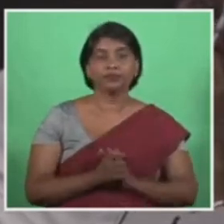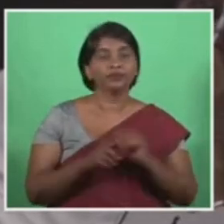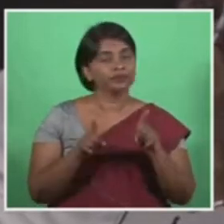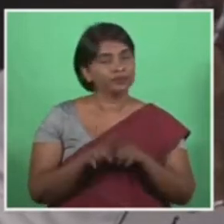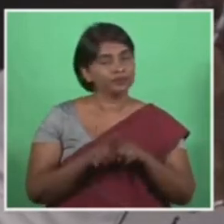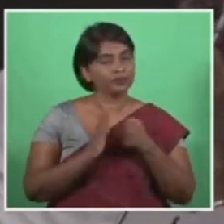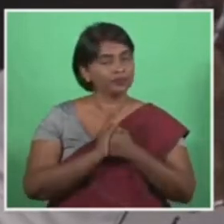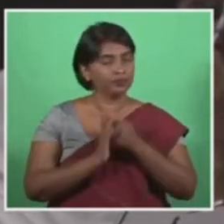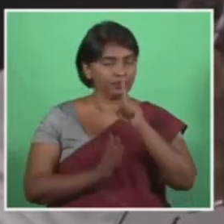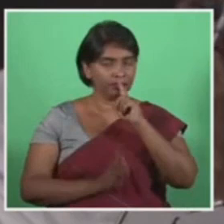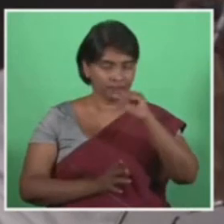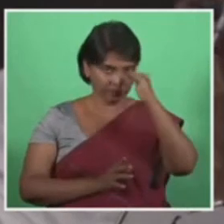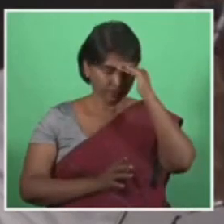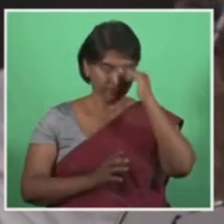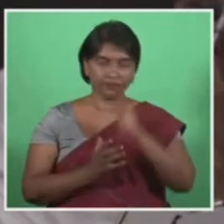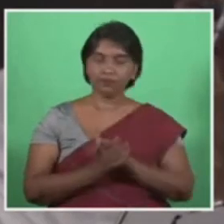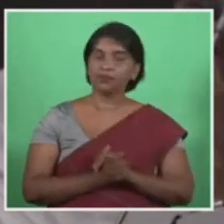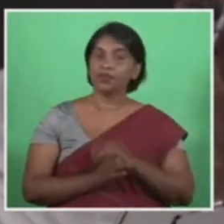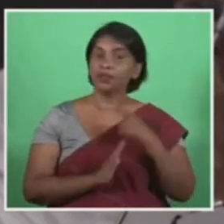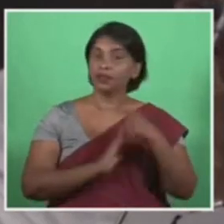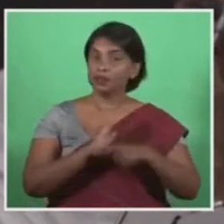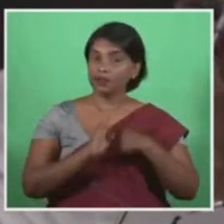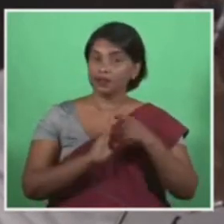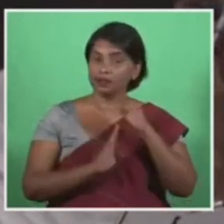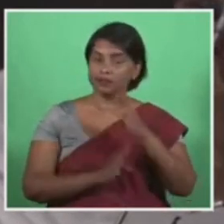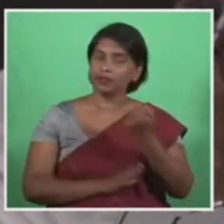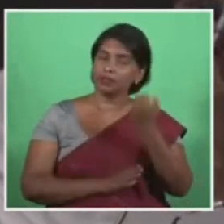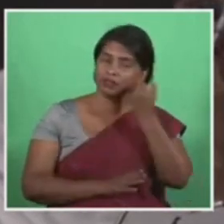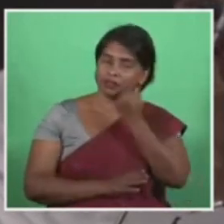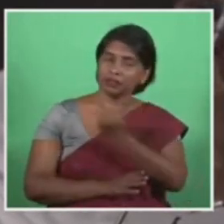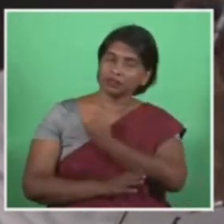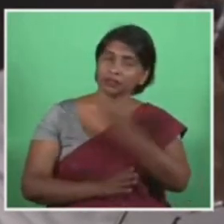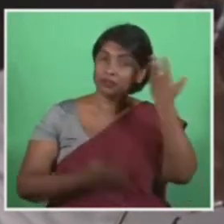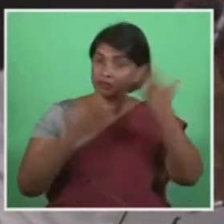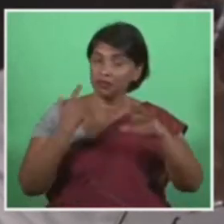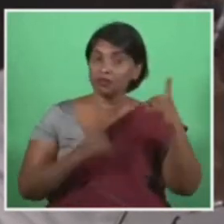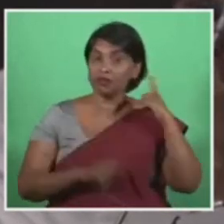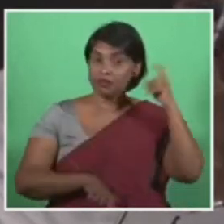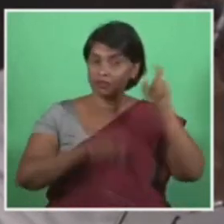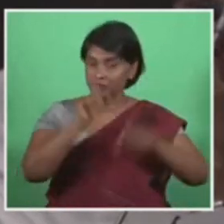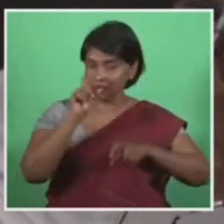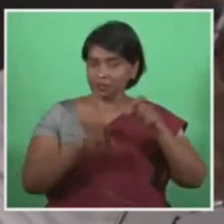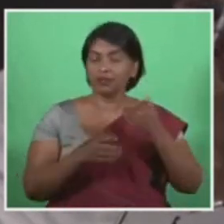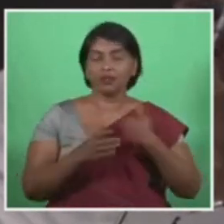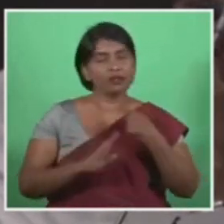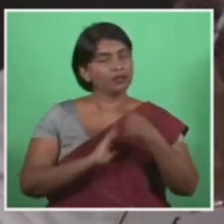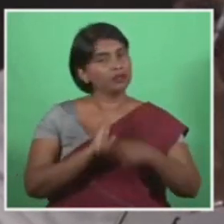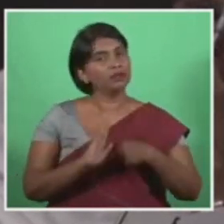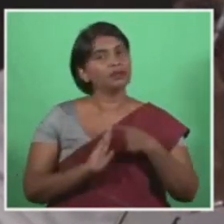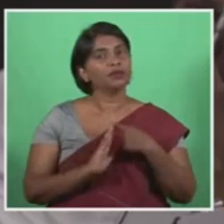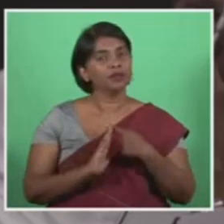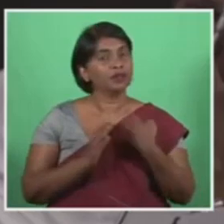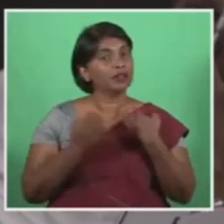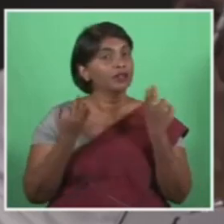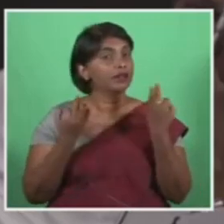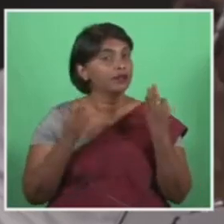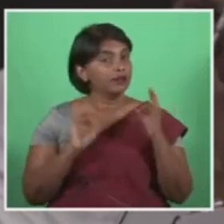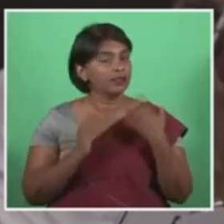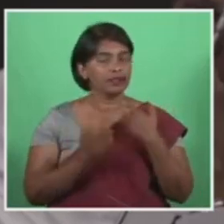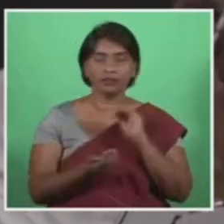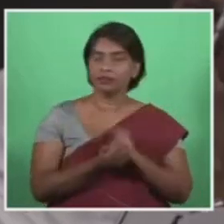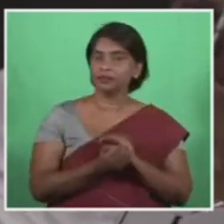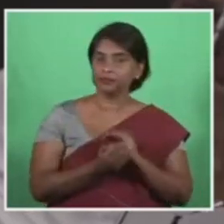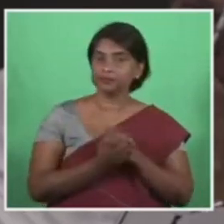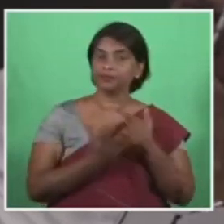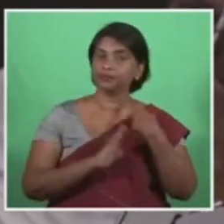गरु कथानायक तुमने रट वेनुवेन दिविदुन रणवीरवन अपे रटे निदहस रेक्का